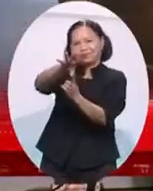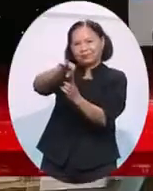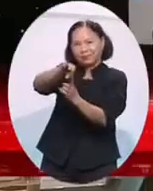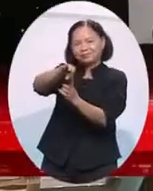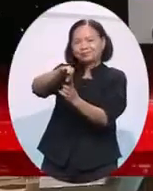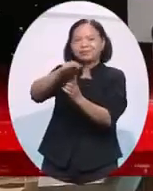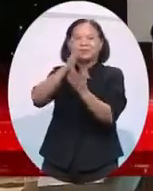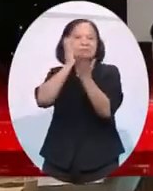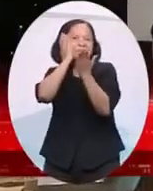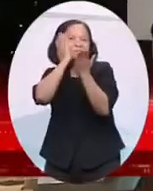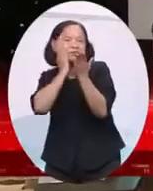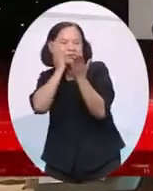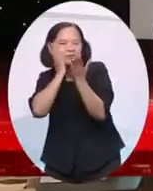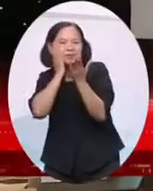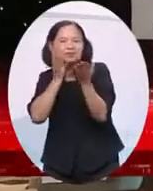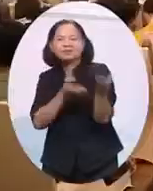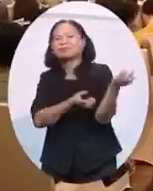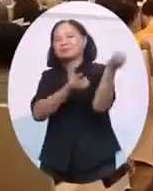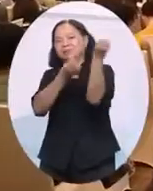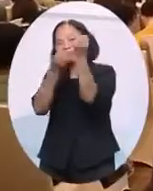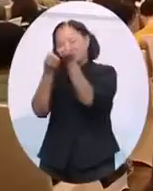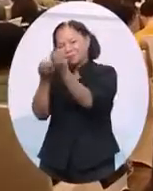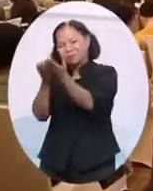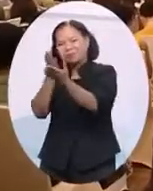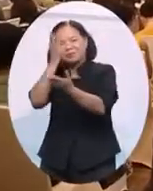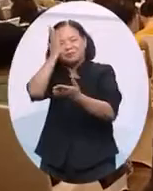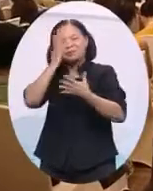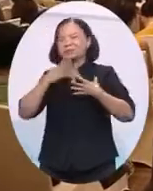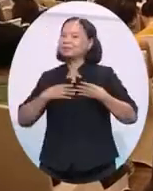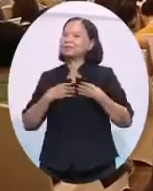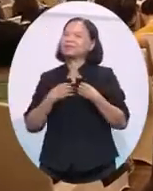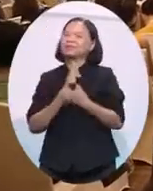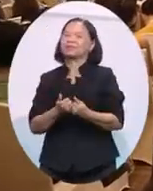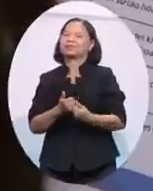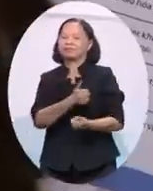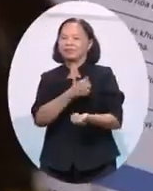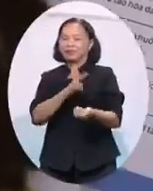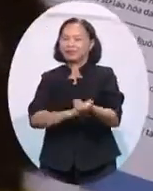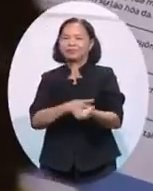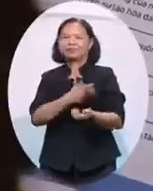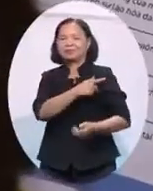vực thẩm mỹ nội khoa, đem lại các phương pháp làm đẹp an toàn, hiệu quả cho người bệnh và khách hàng.